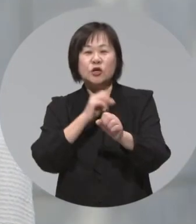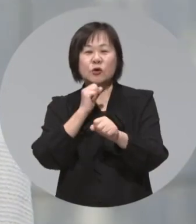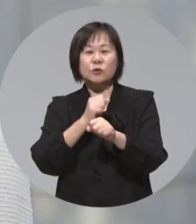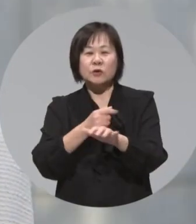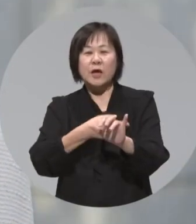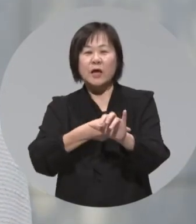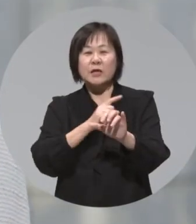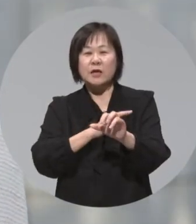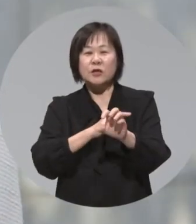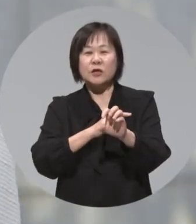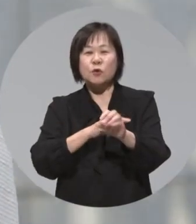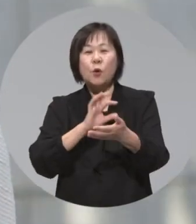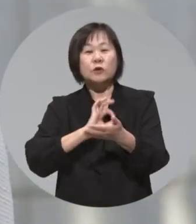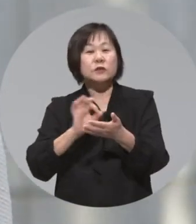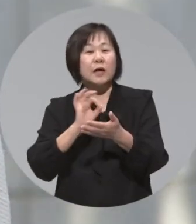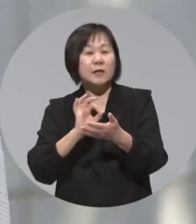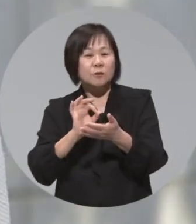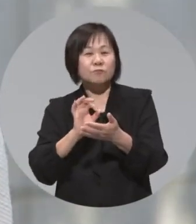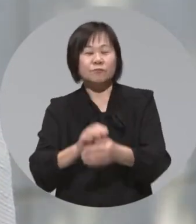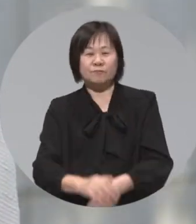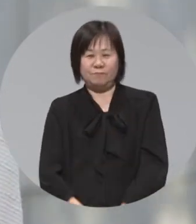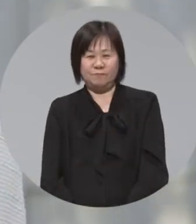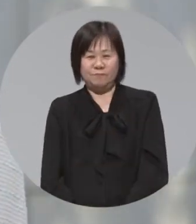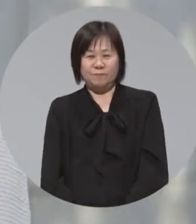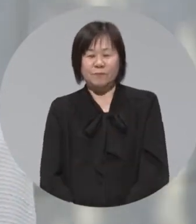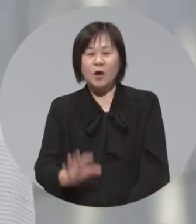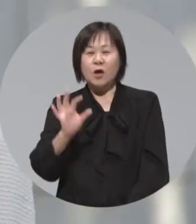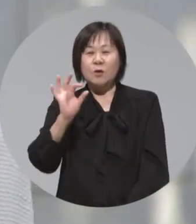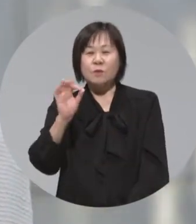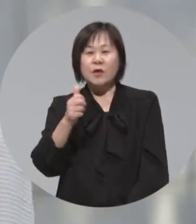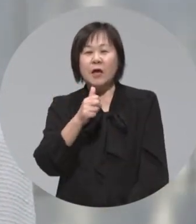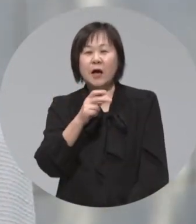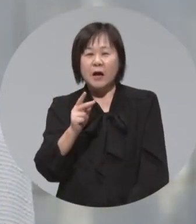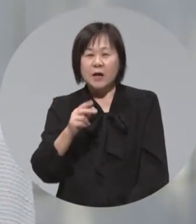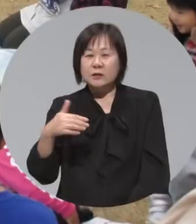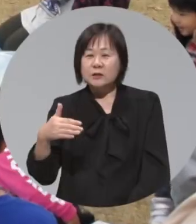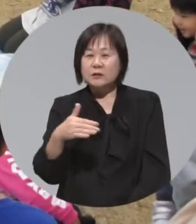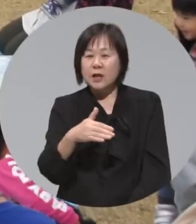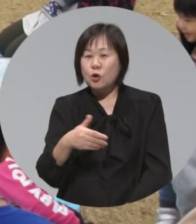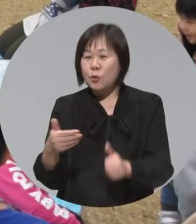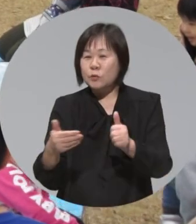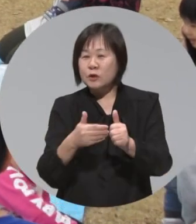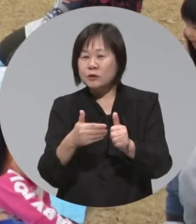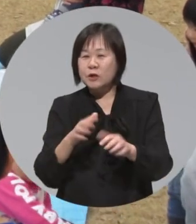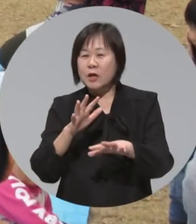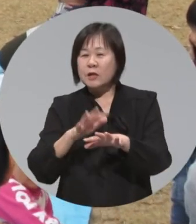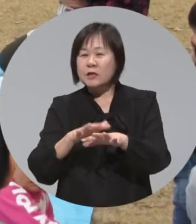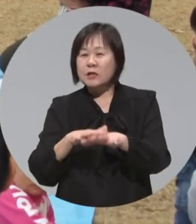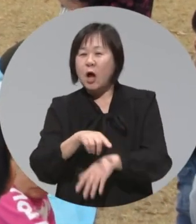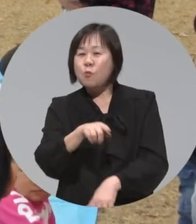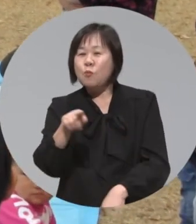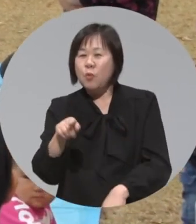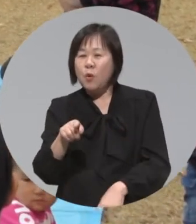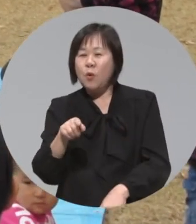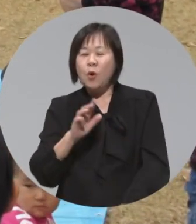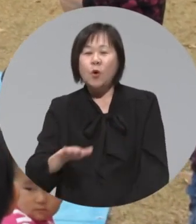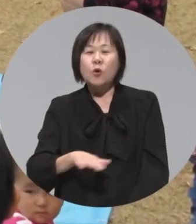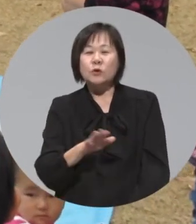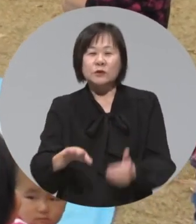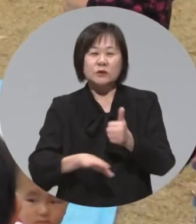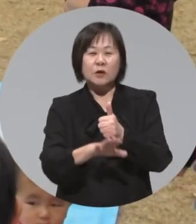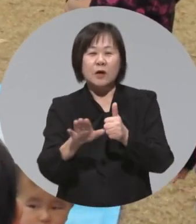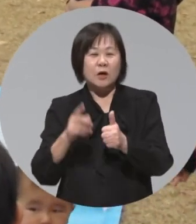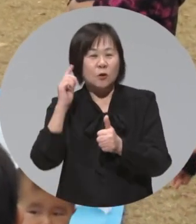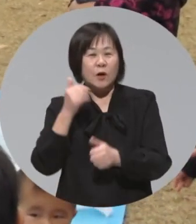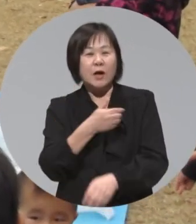か、メダカを生育する田んぼであるとか、子どもたちが環境のことを考えられるような